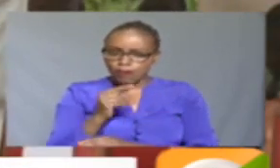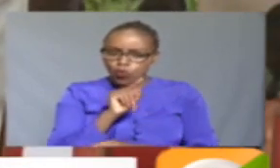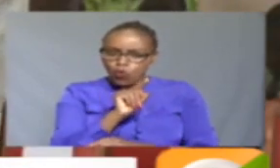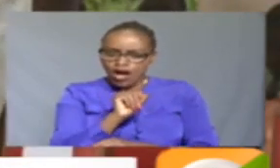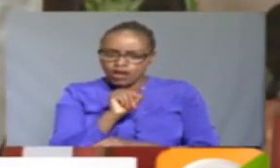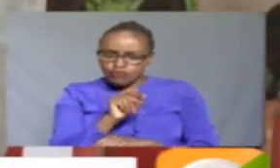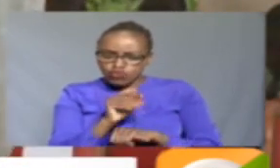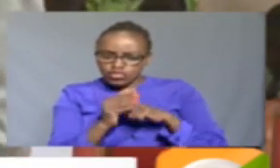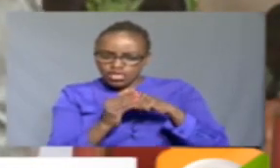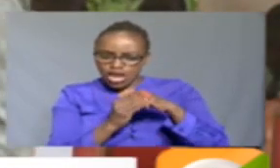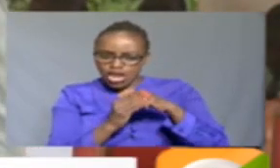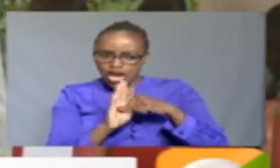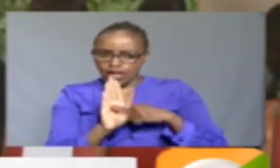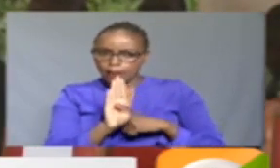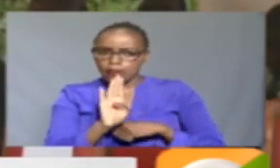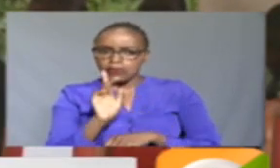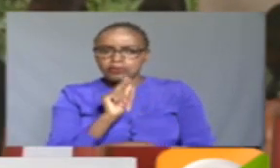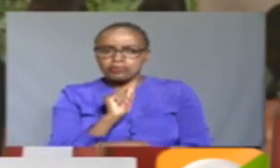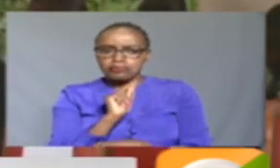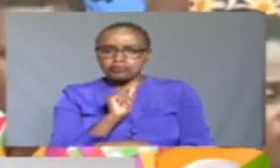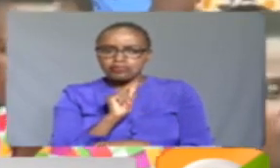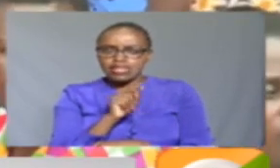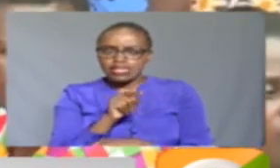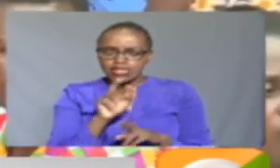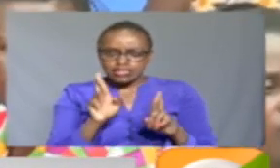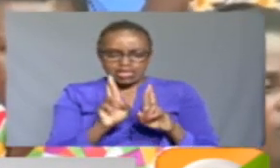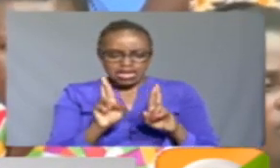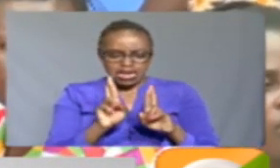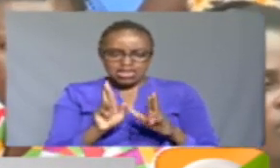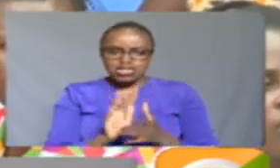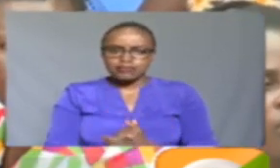pesa 1.9 billion. Iko tayari.